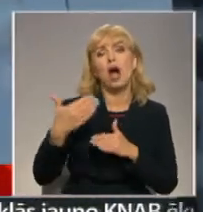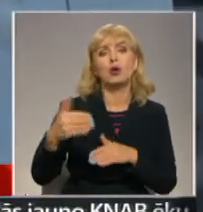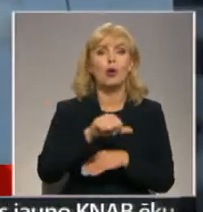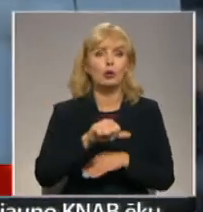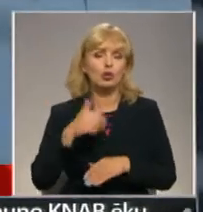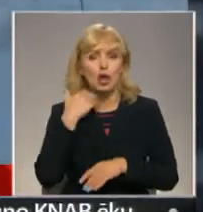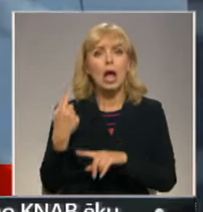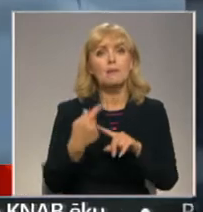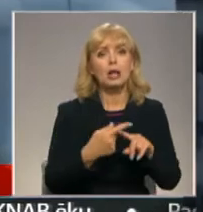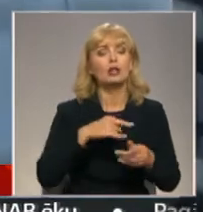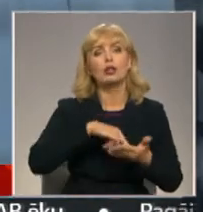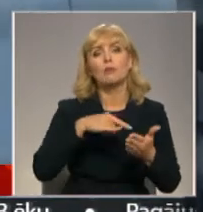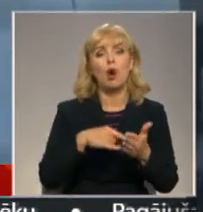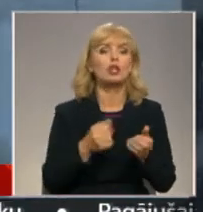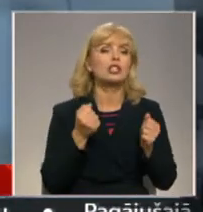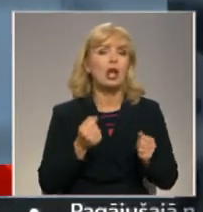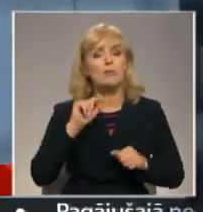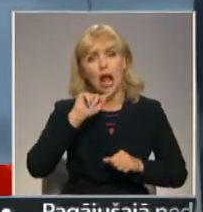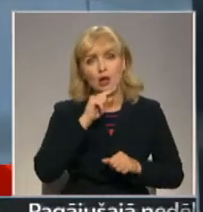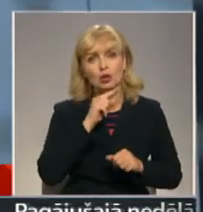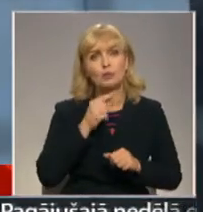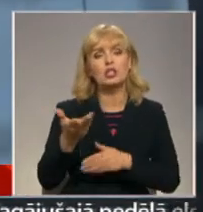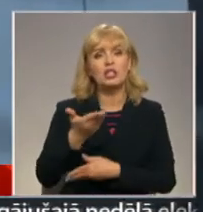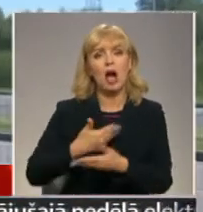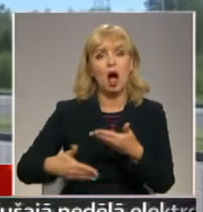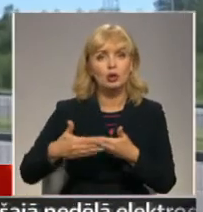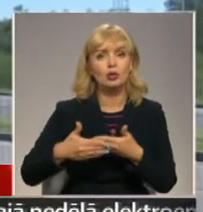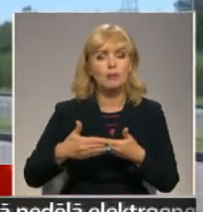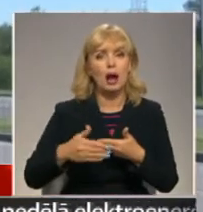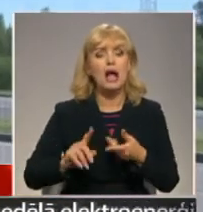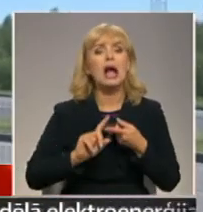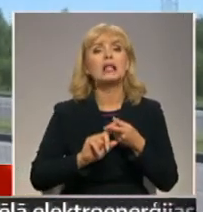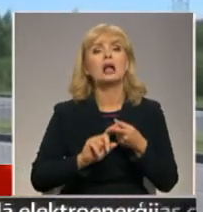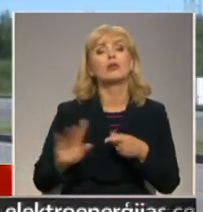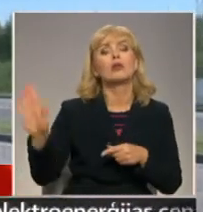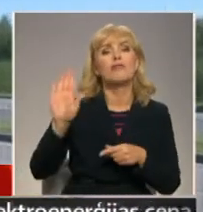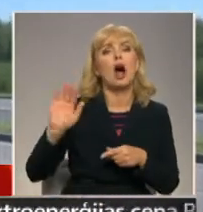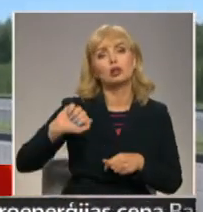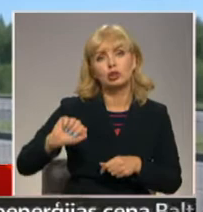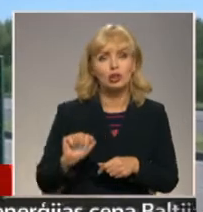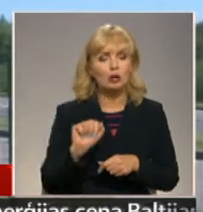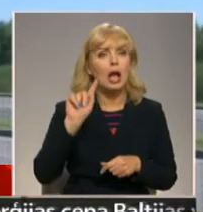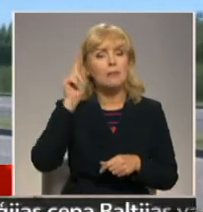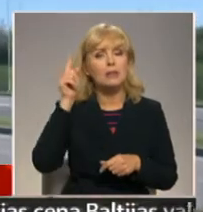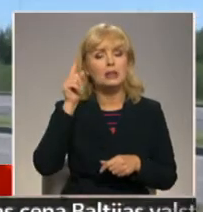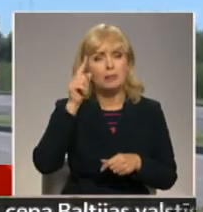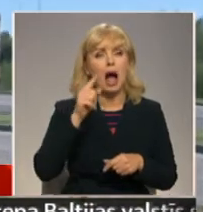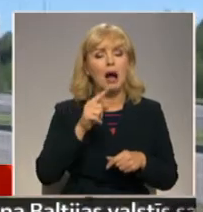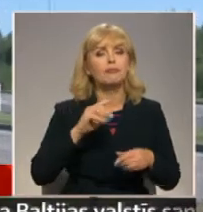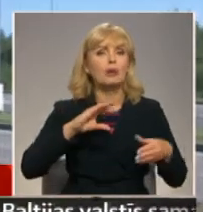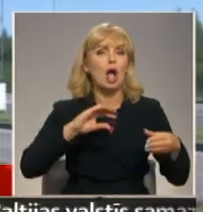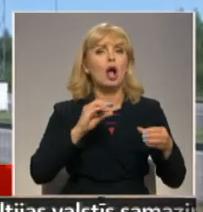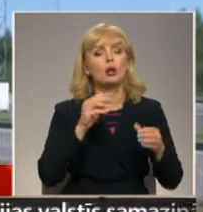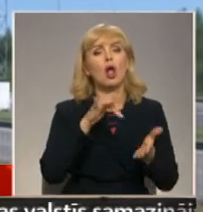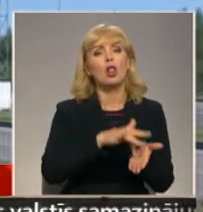ar Baltkrieviju, projekts stiprinās arī ekonomikas sadarbību ar neatkarīgo valstu sadraudzības valstīm. Pirmie loģistikas centra būvniecības darbi